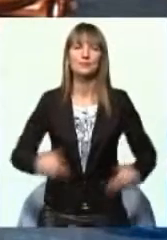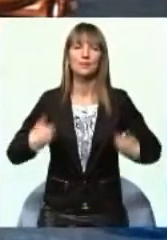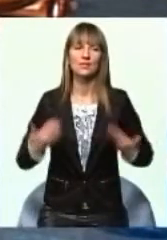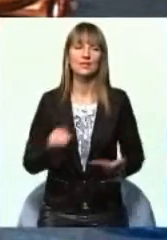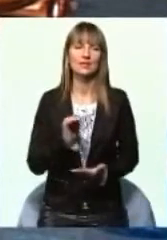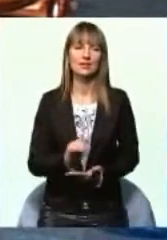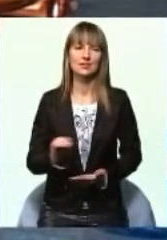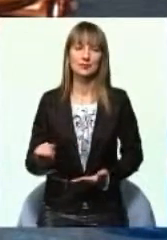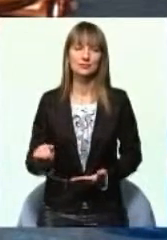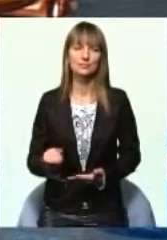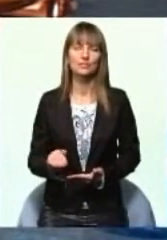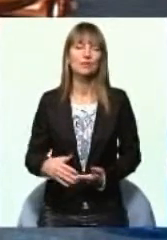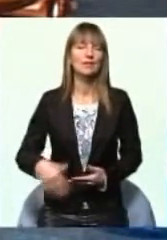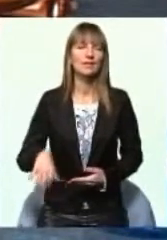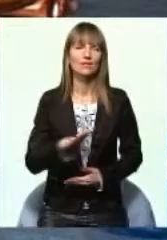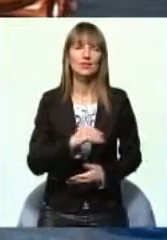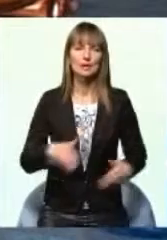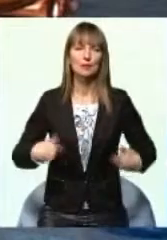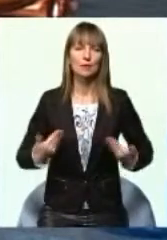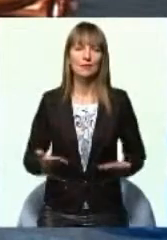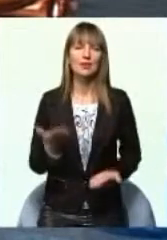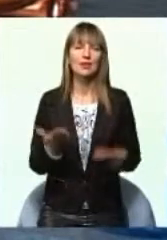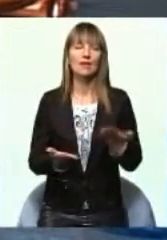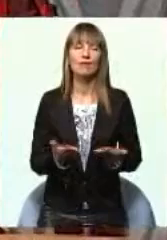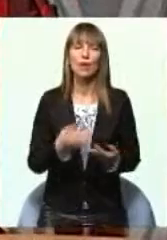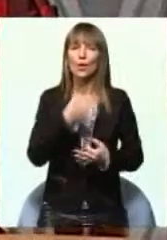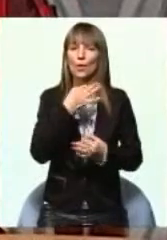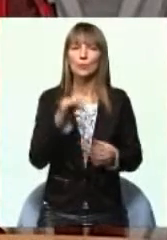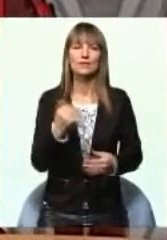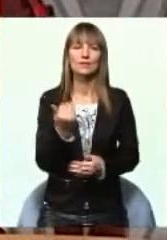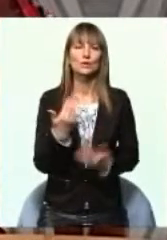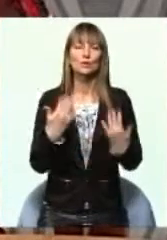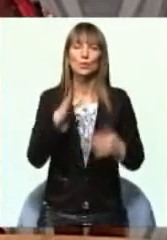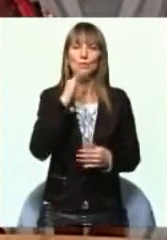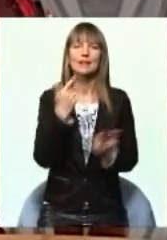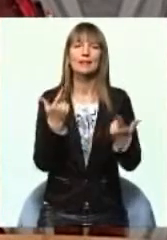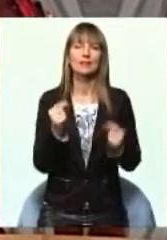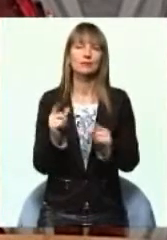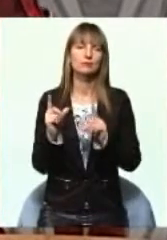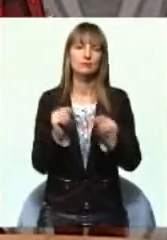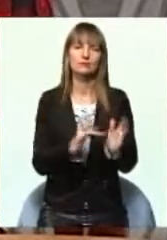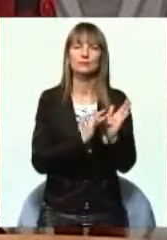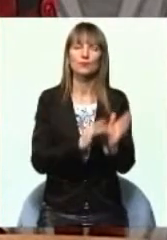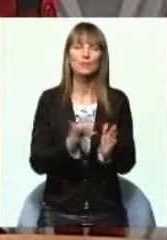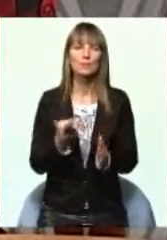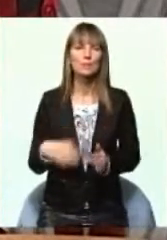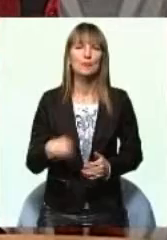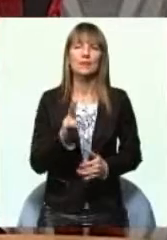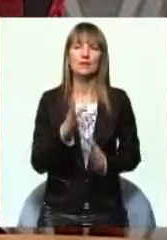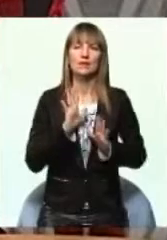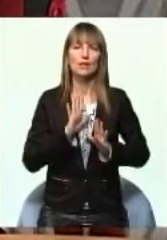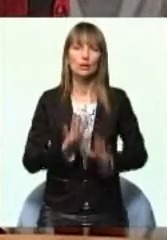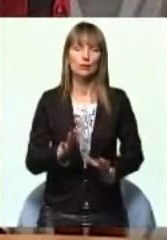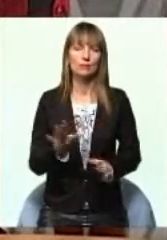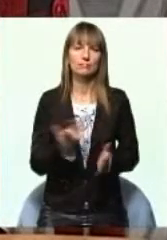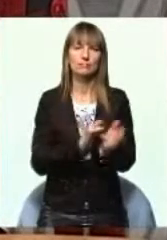Привіт-привіт, дітлахи! Всім привіт! Напевно, будь-хто з вас уже встиг десь побувати, поподорожувати, та й взагалі, хто не полюбляє